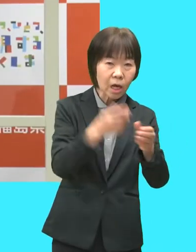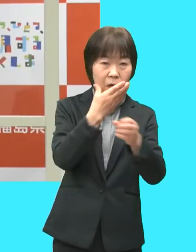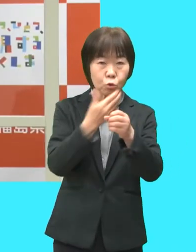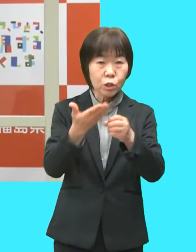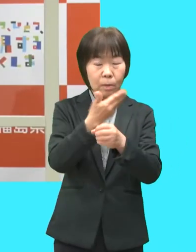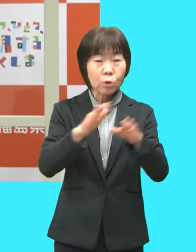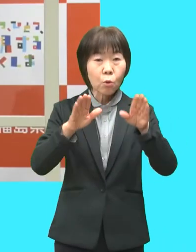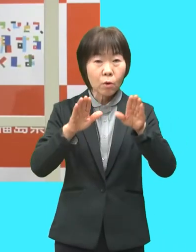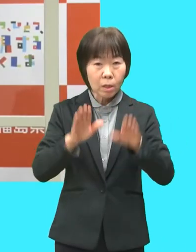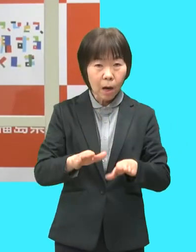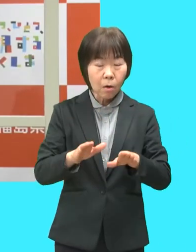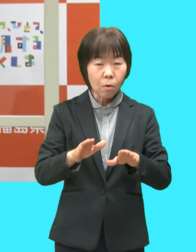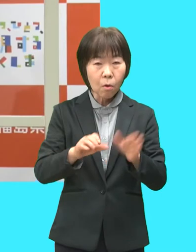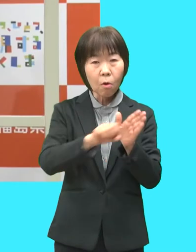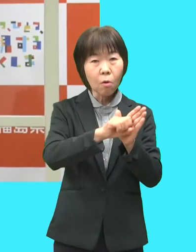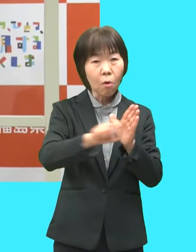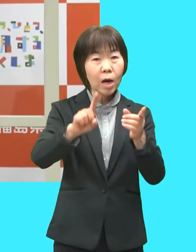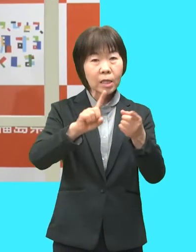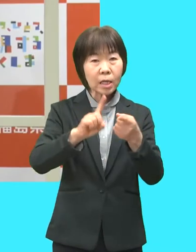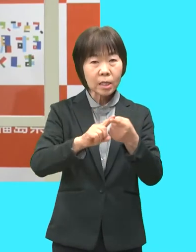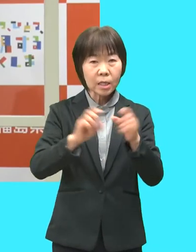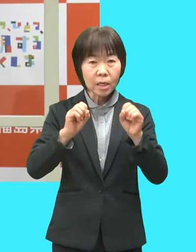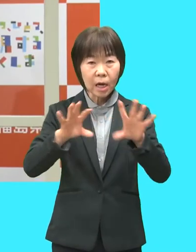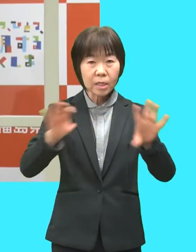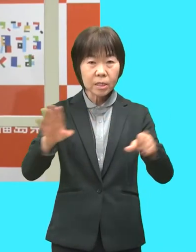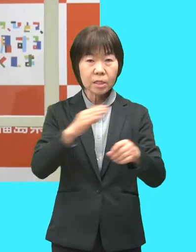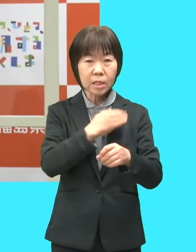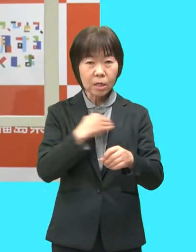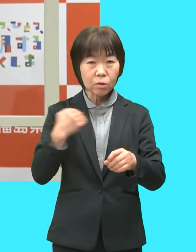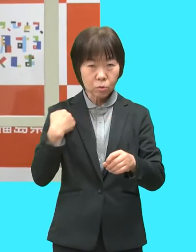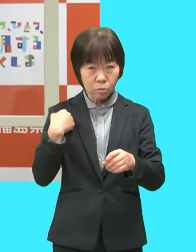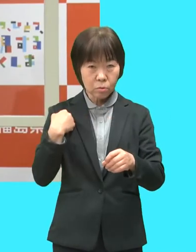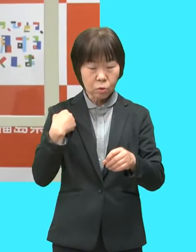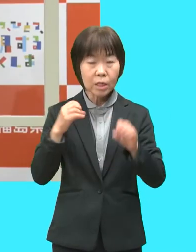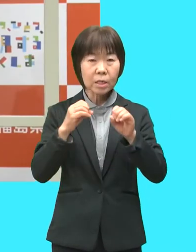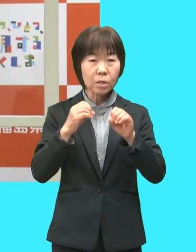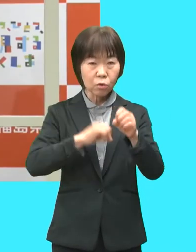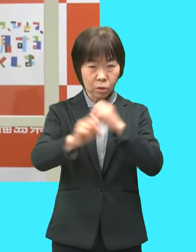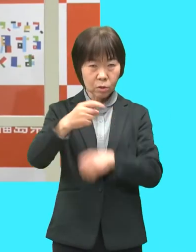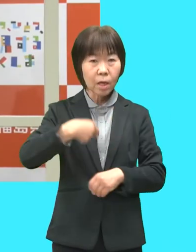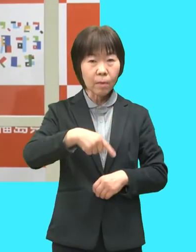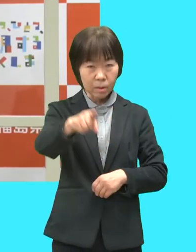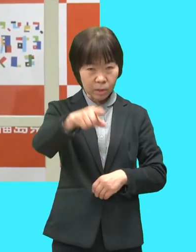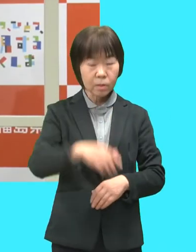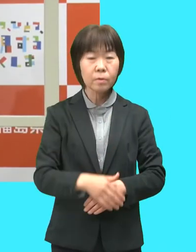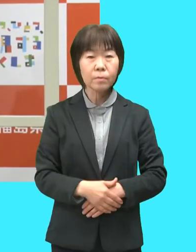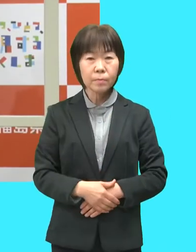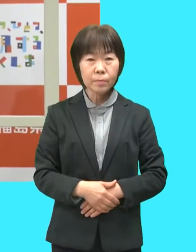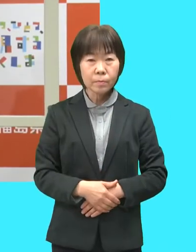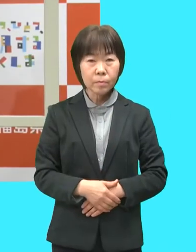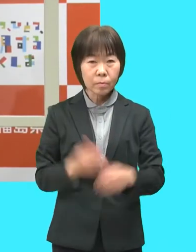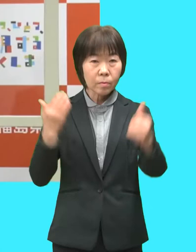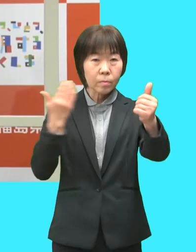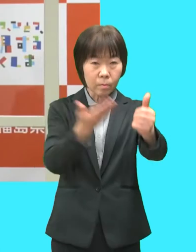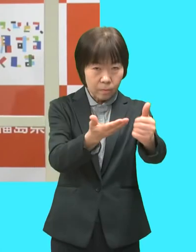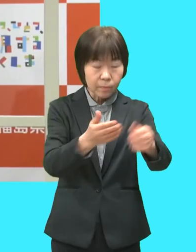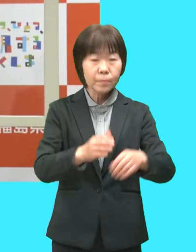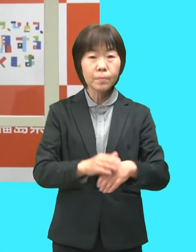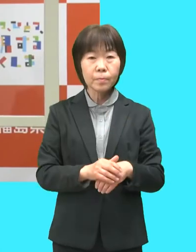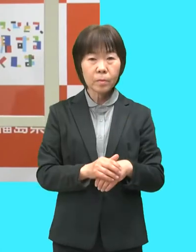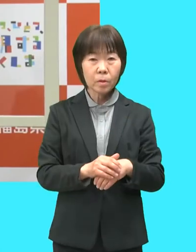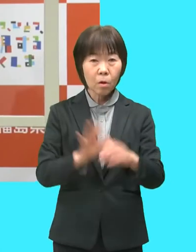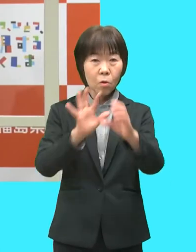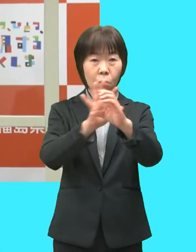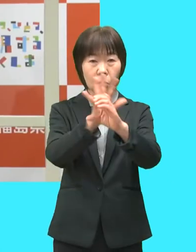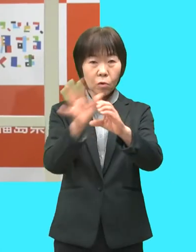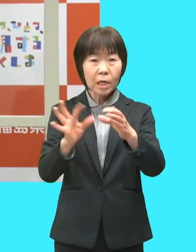の今を効果的に発信できるよう取り組んでまいります。 もう一問伺わせていただきます。コ